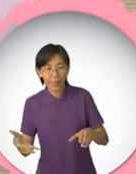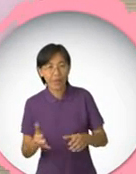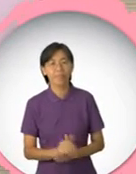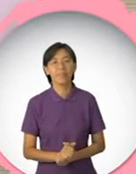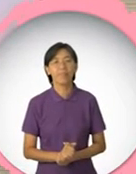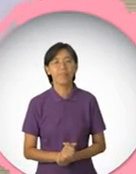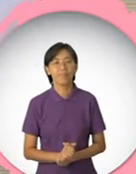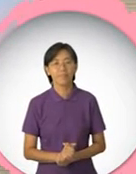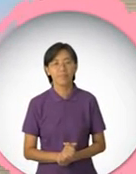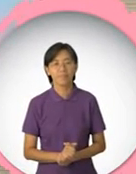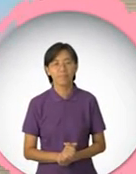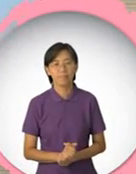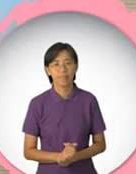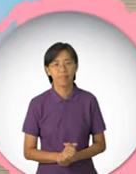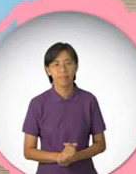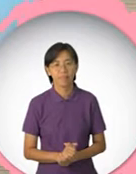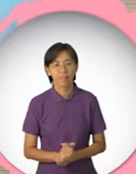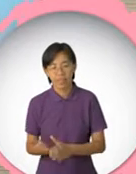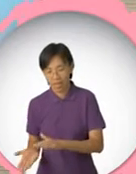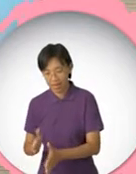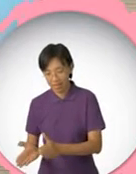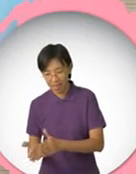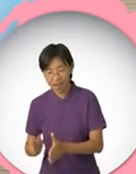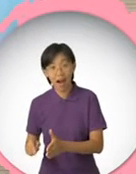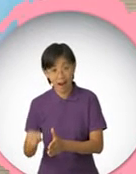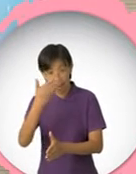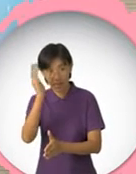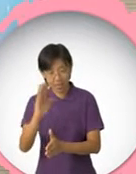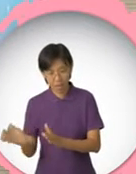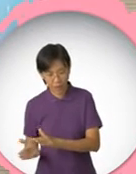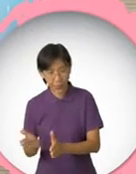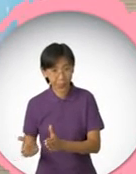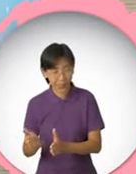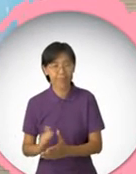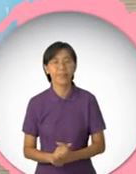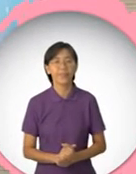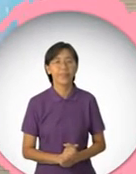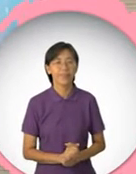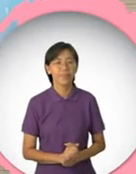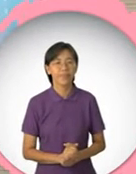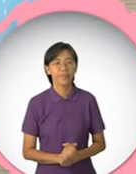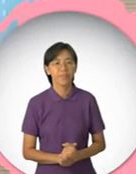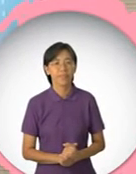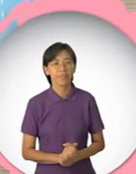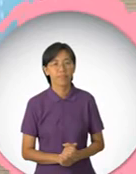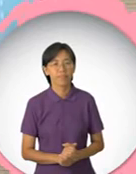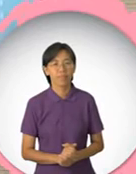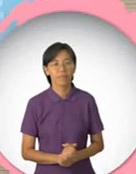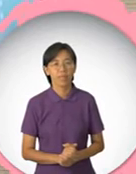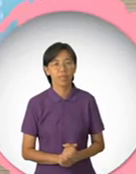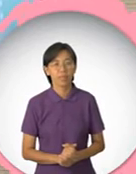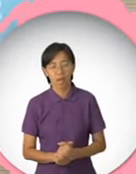ครึ่งนะคะเพราะว่ามันอาจจะฉีกชั้นของไขมันกับแป้งที่เราพับทบไว้ตะกี้นี้อาจจะฉีก